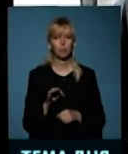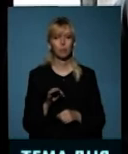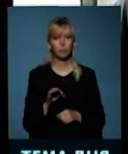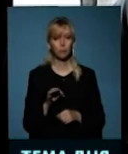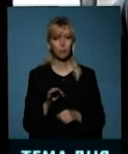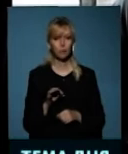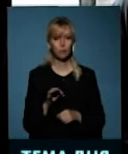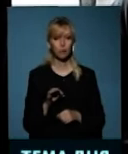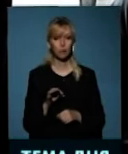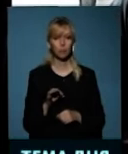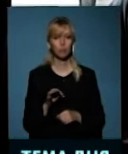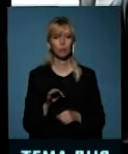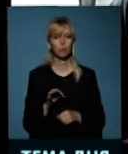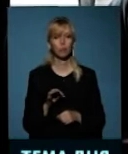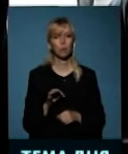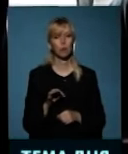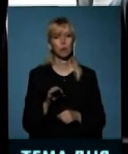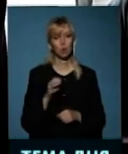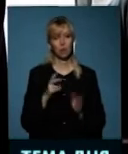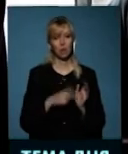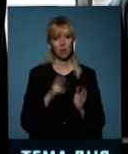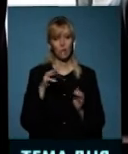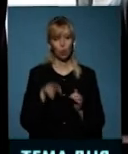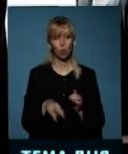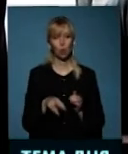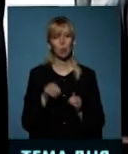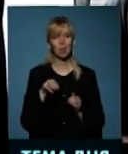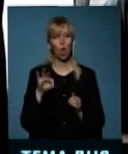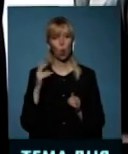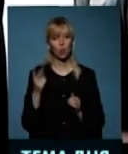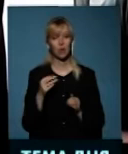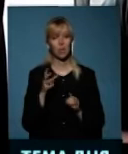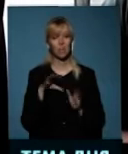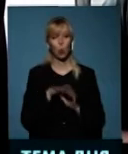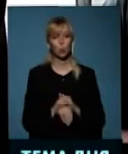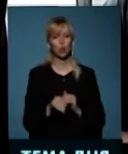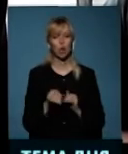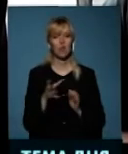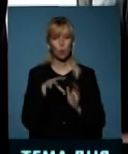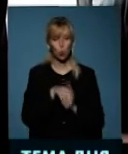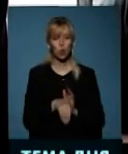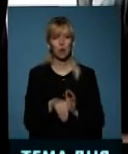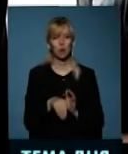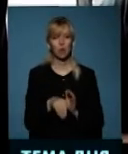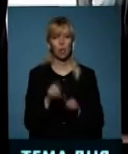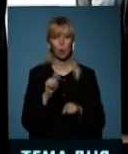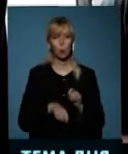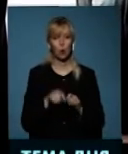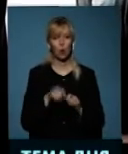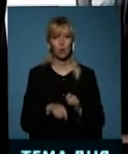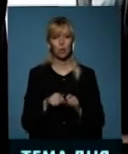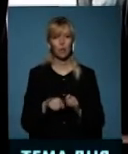наїздження 16 тисяч кілометрів проводиться ТО2, який включає у себе провірку